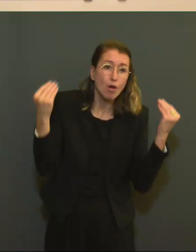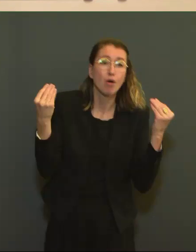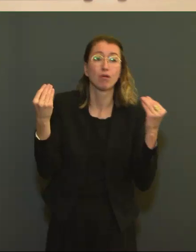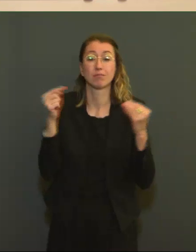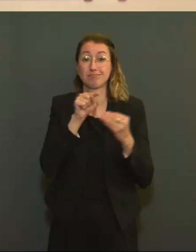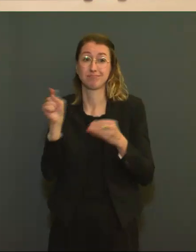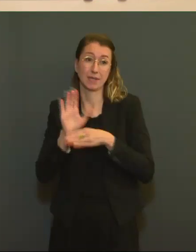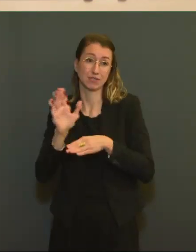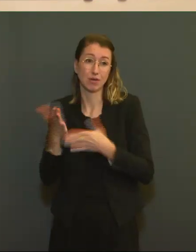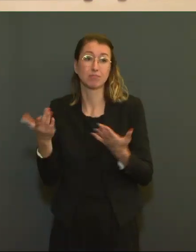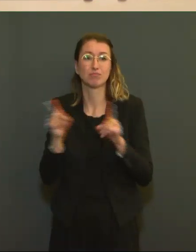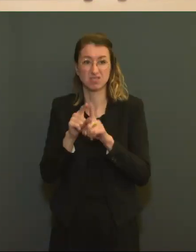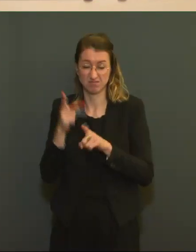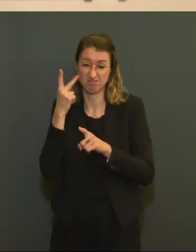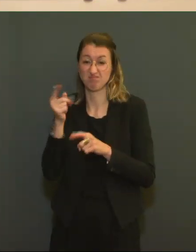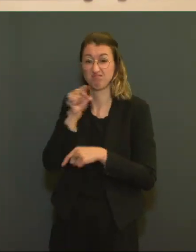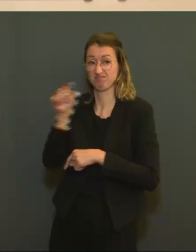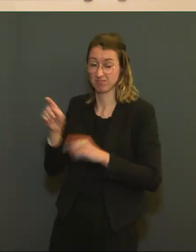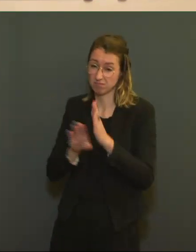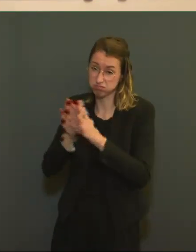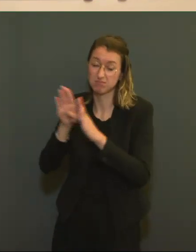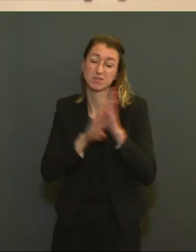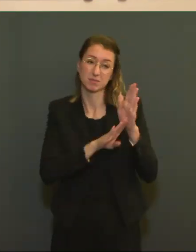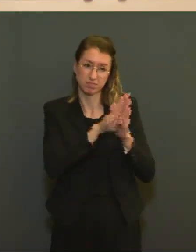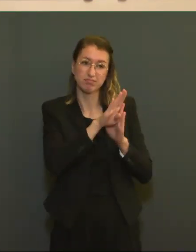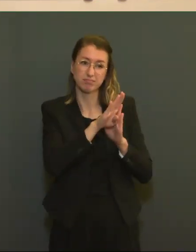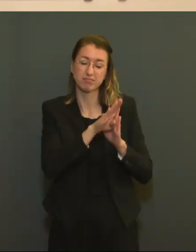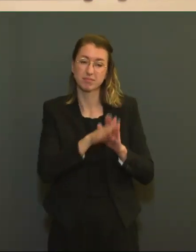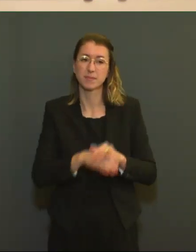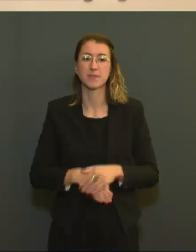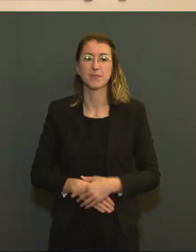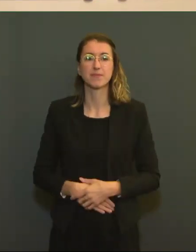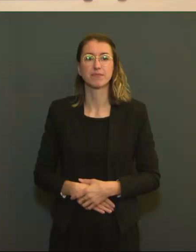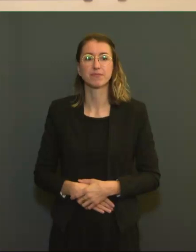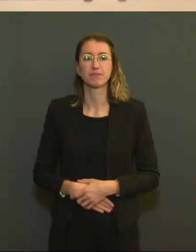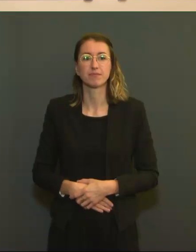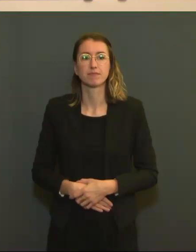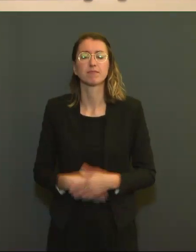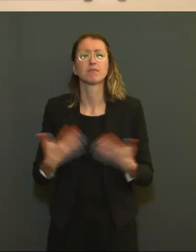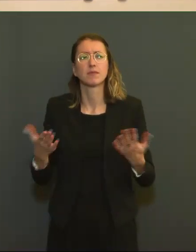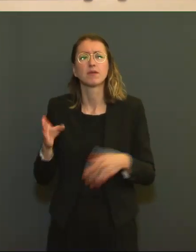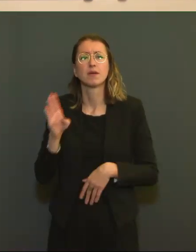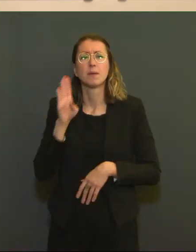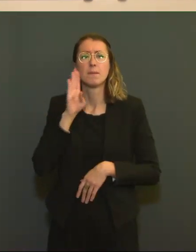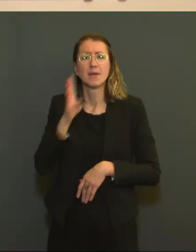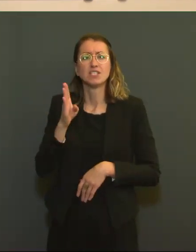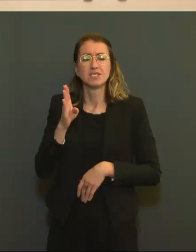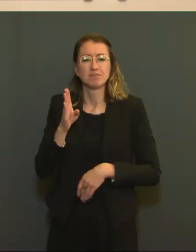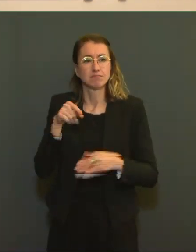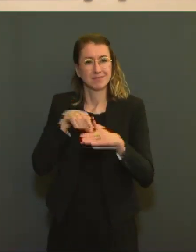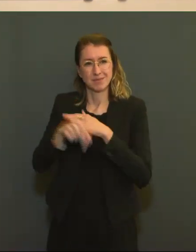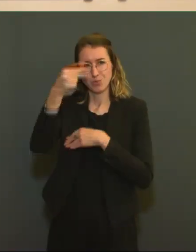des courbes qui vont vers le haut. Alors si la Belgique figurait début août parmi les 4